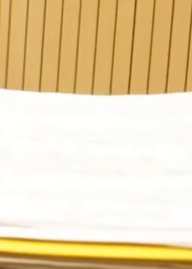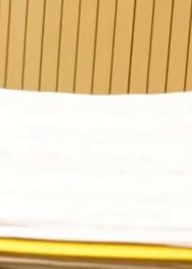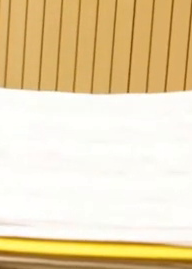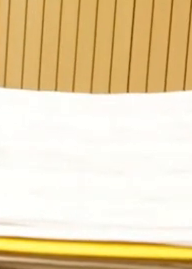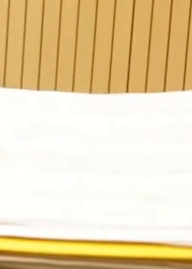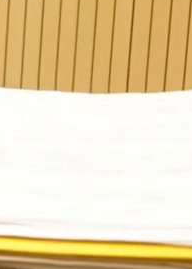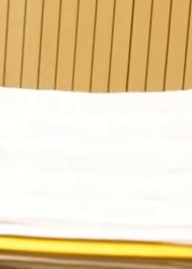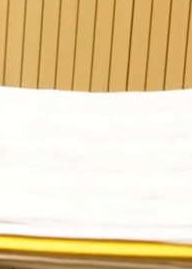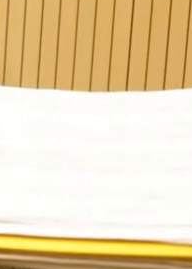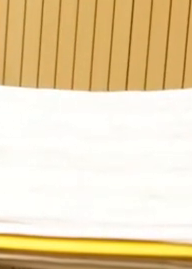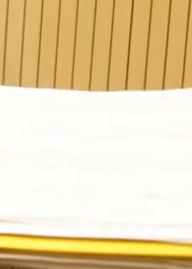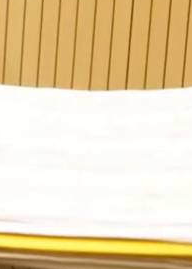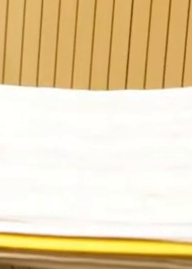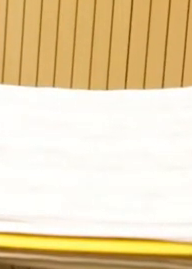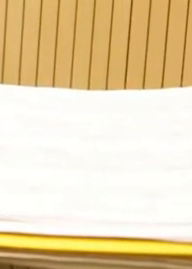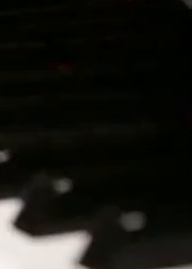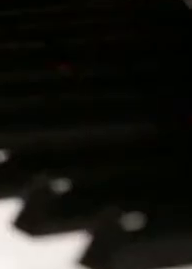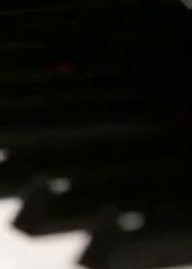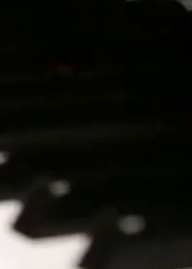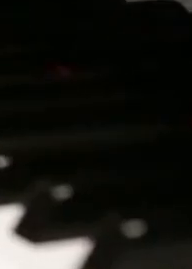음악이 무너지잖아.